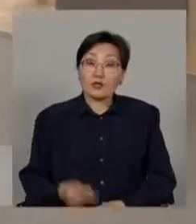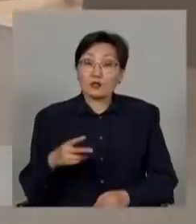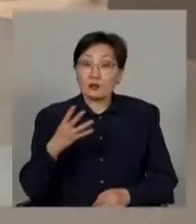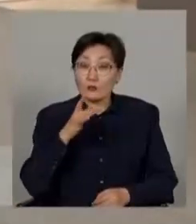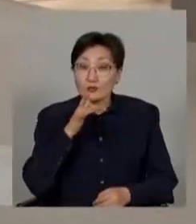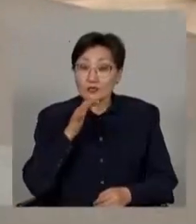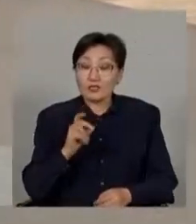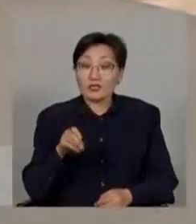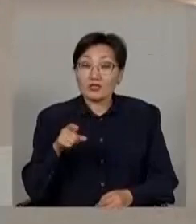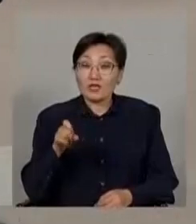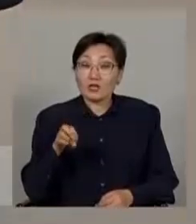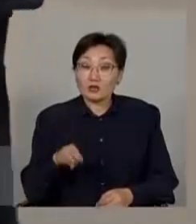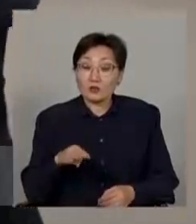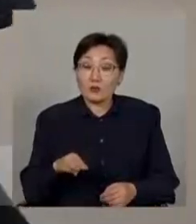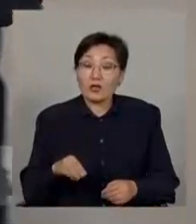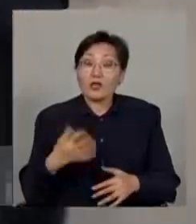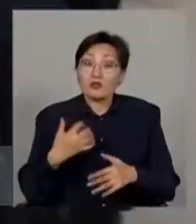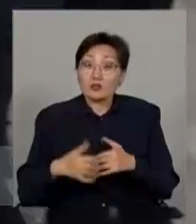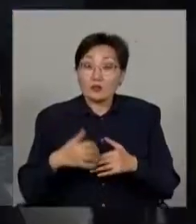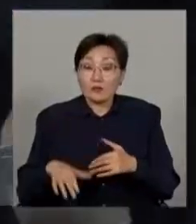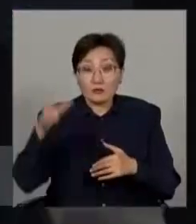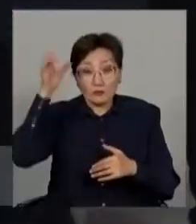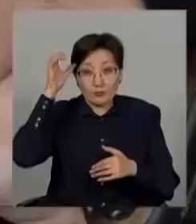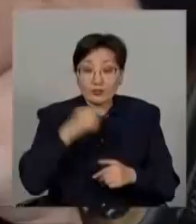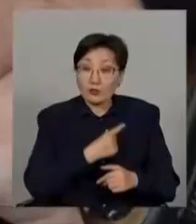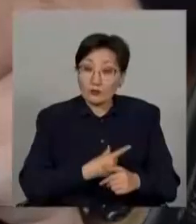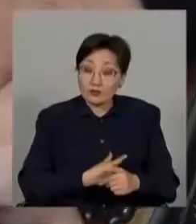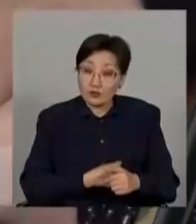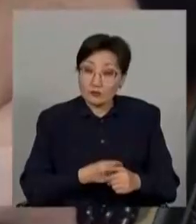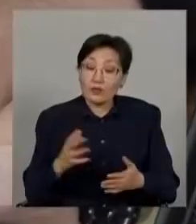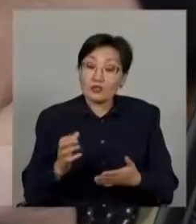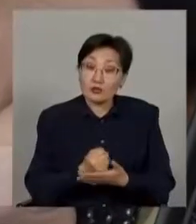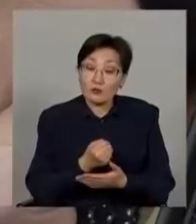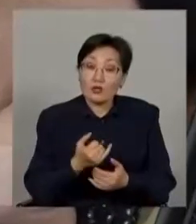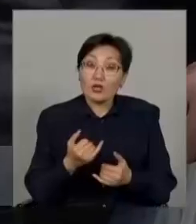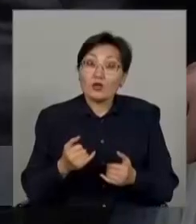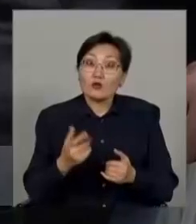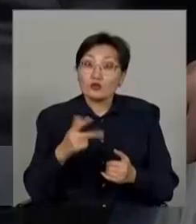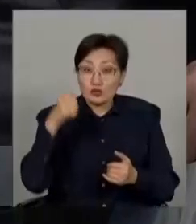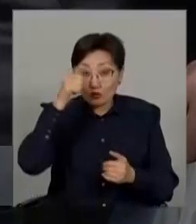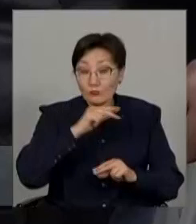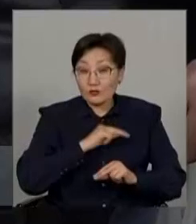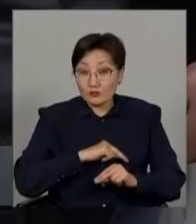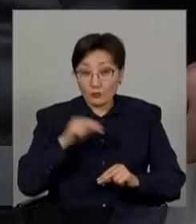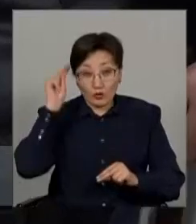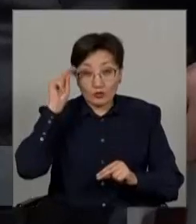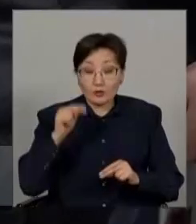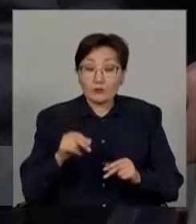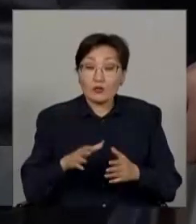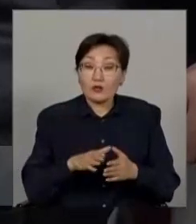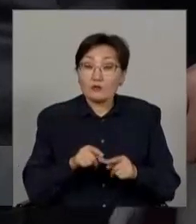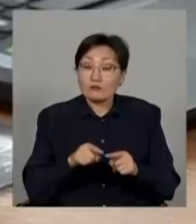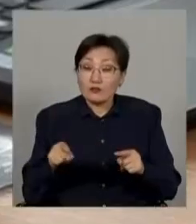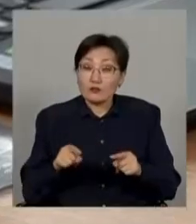24 жастағы Қанағат Тасқараев орта білімді заңгер. Мамандық бойынша дипломға қол жеткізу үшін 3 жыл оқыған. Тек содан бері өзіне